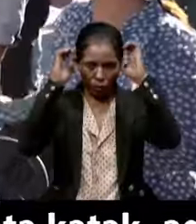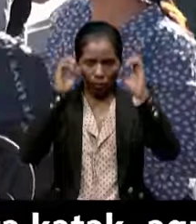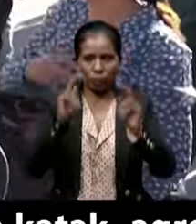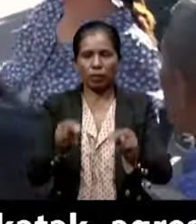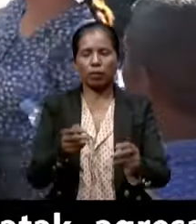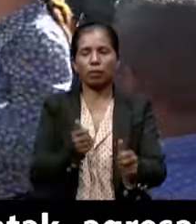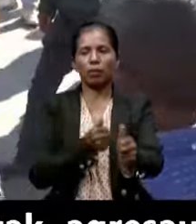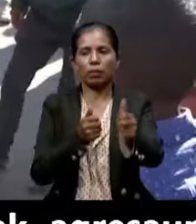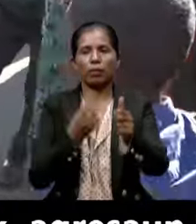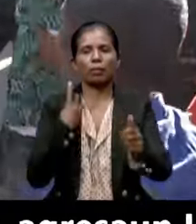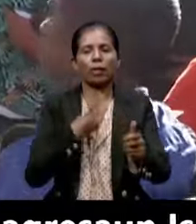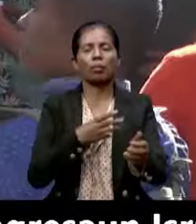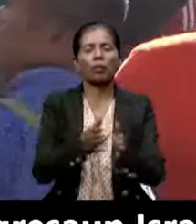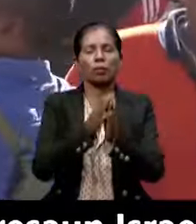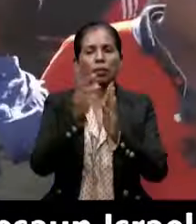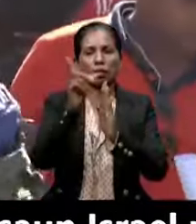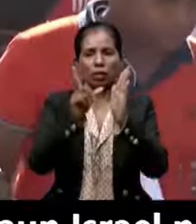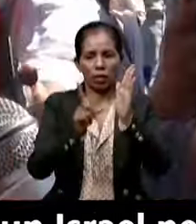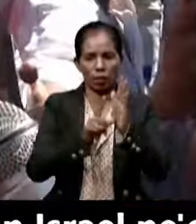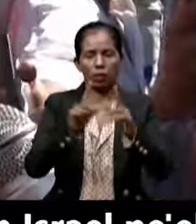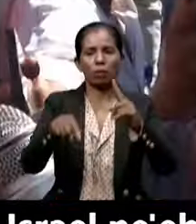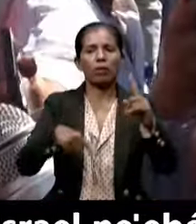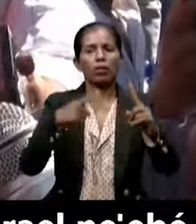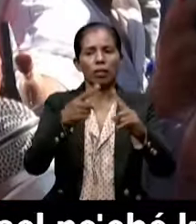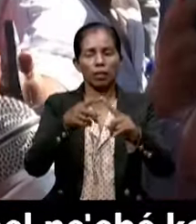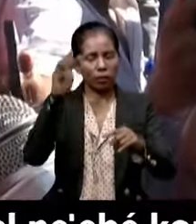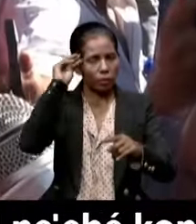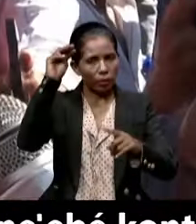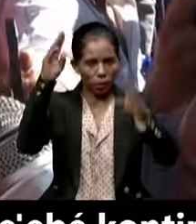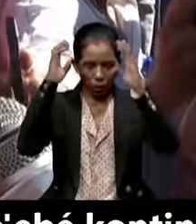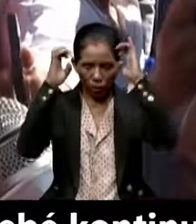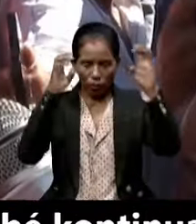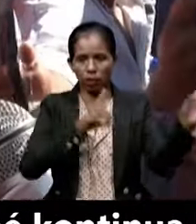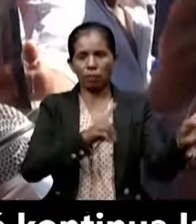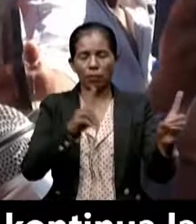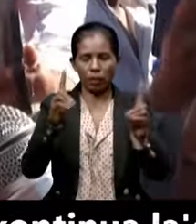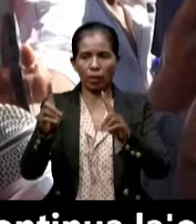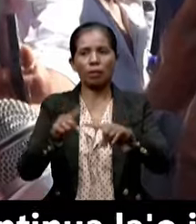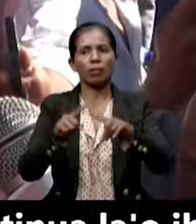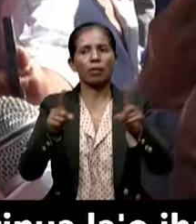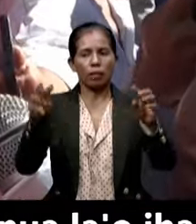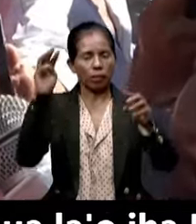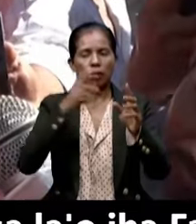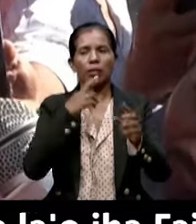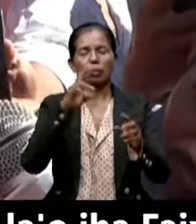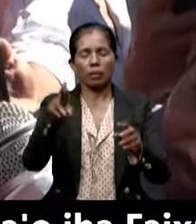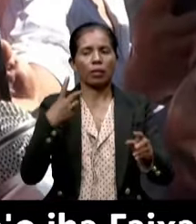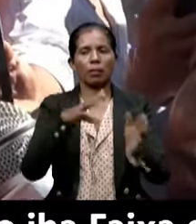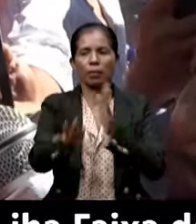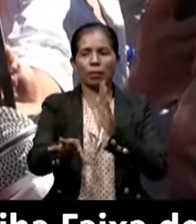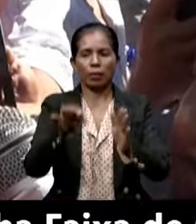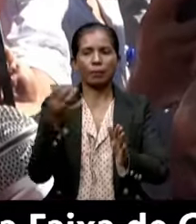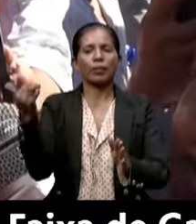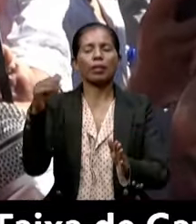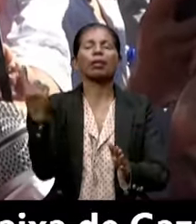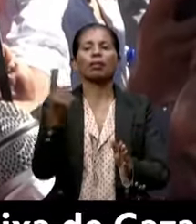Ami mai atu konfirma resolusang ne bahira maka ministeri edukasang atu implementa. Mai be responsa nebe maka ami hetang katak sira